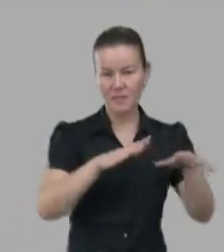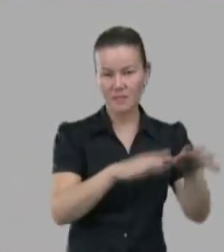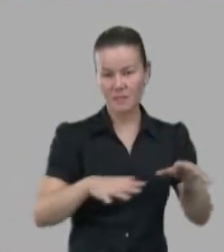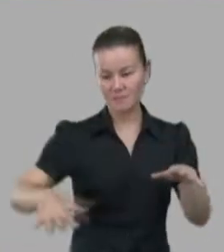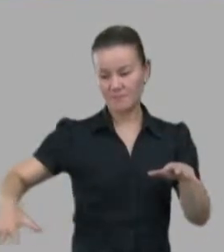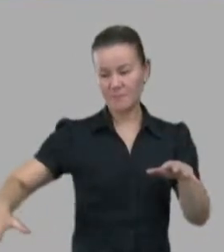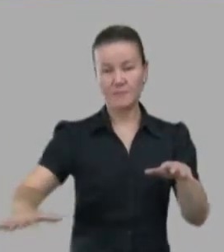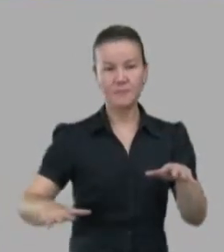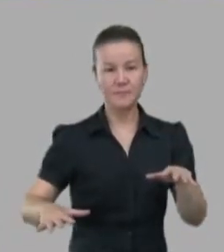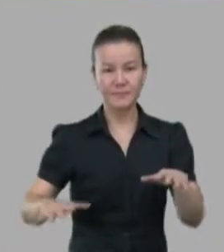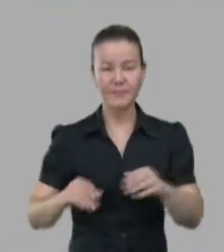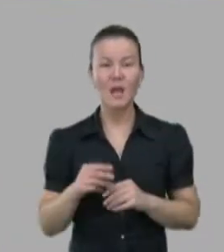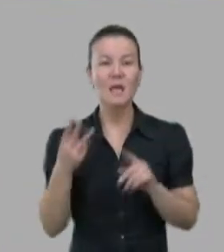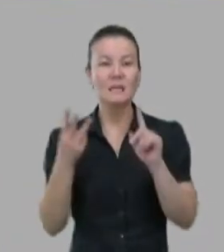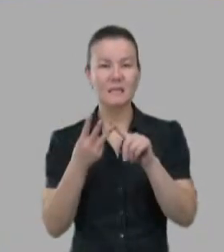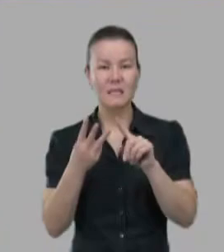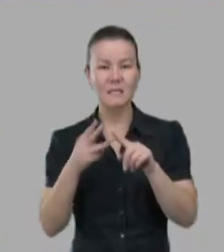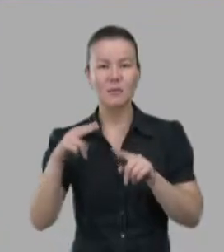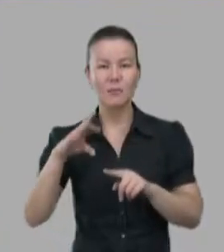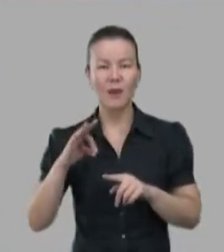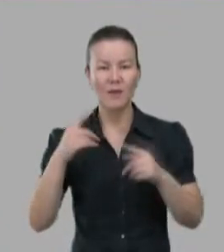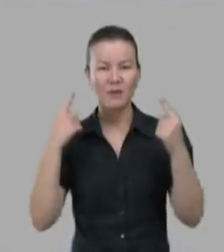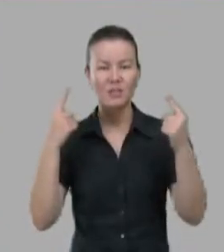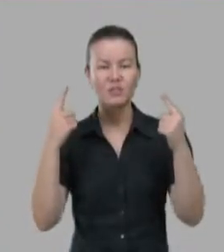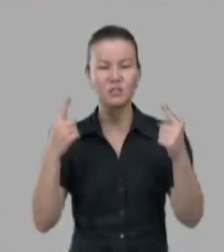Третий по величине океан в мире